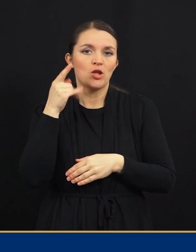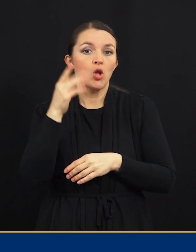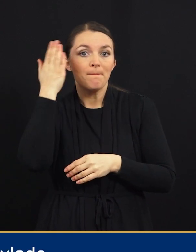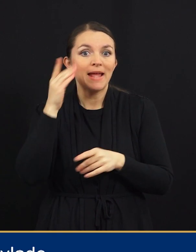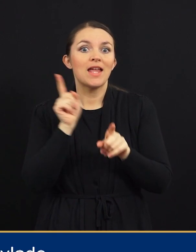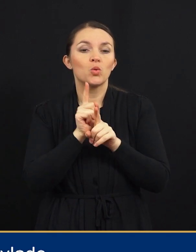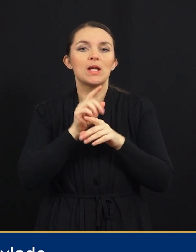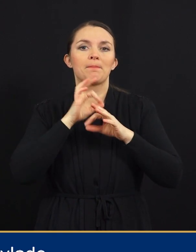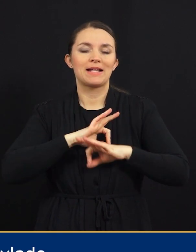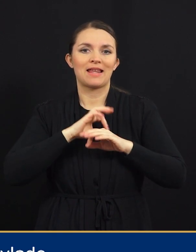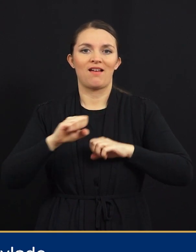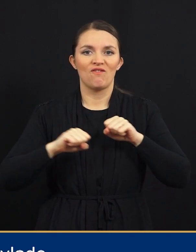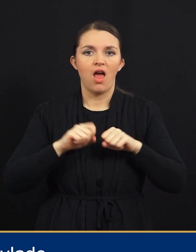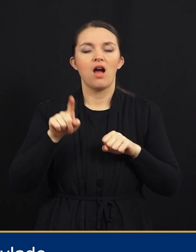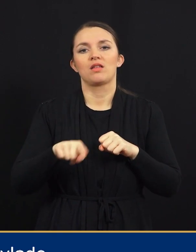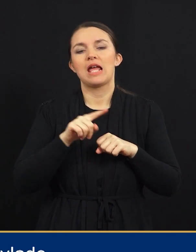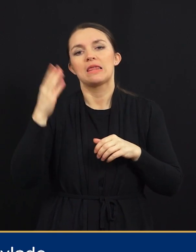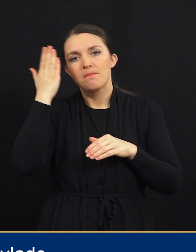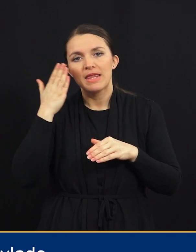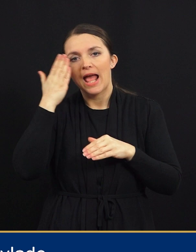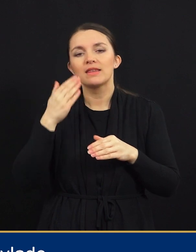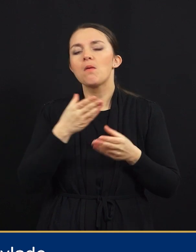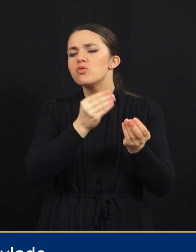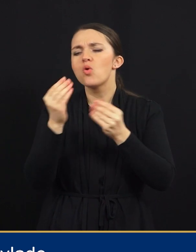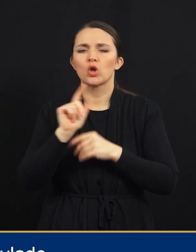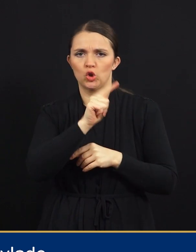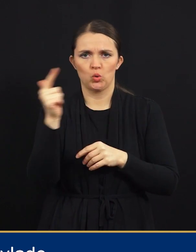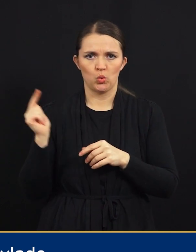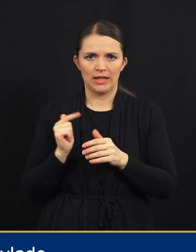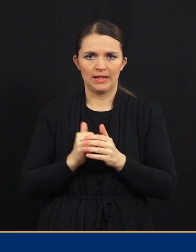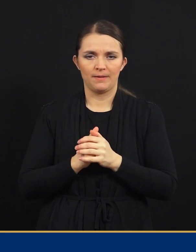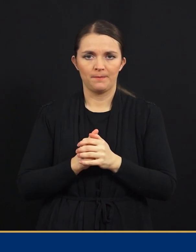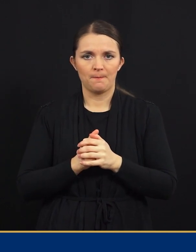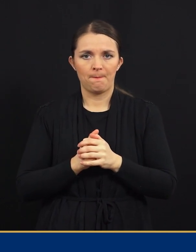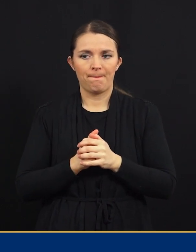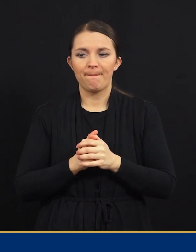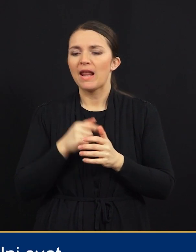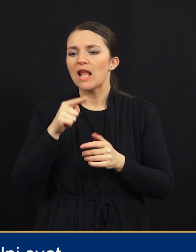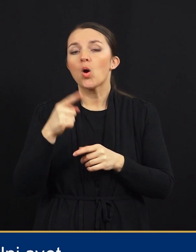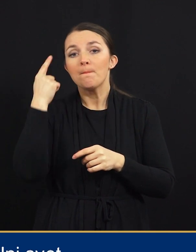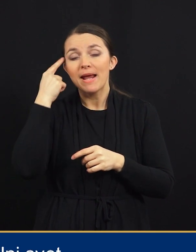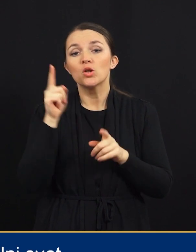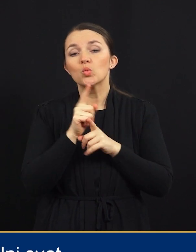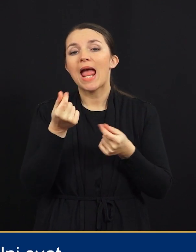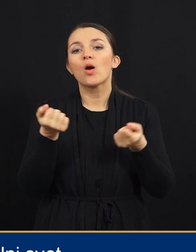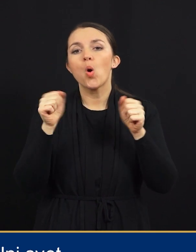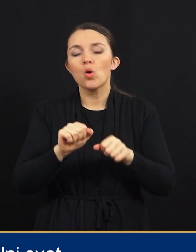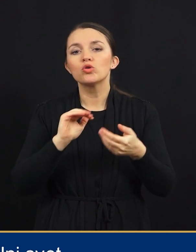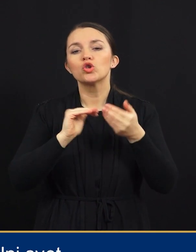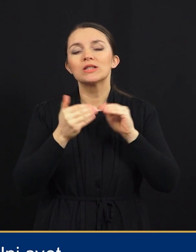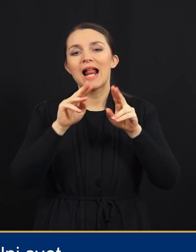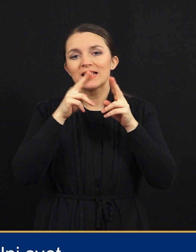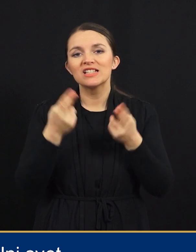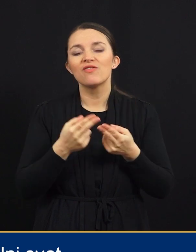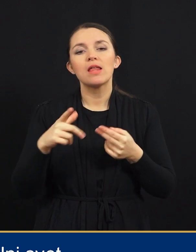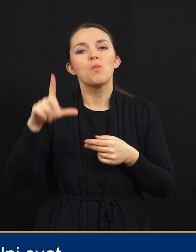mnenje tudi predsednika vlade in mnenje mnogih drugih. Tako meni tudi Ekonomsko-socialni